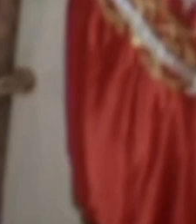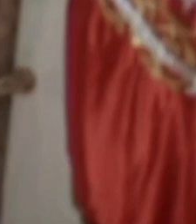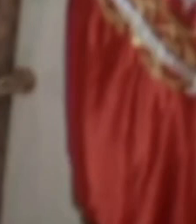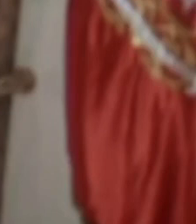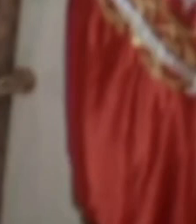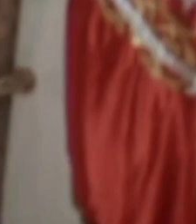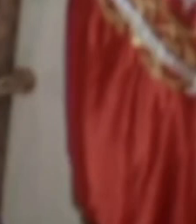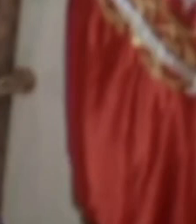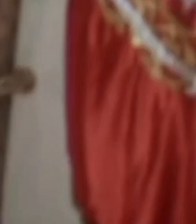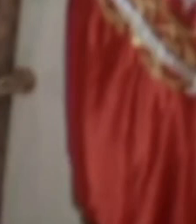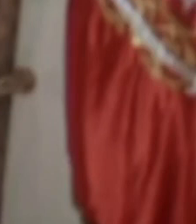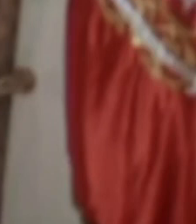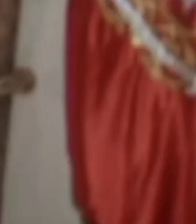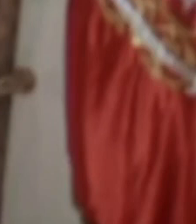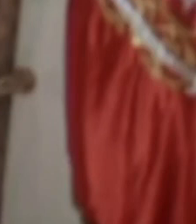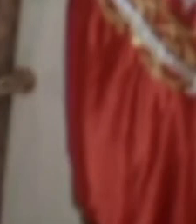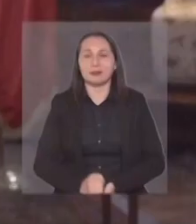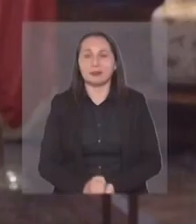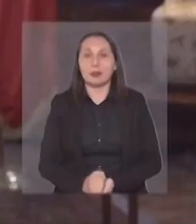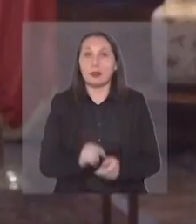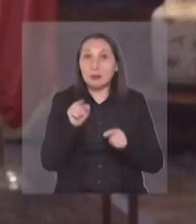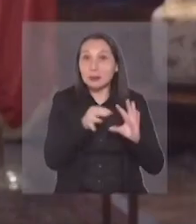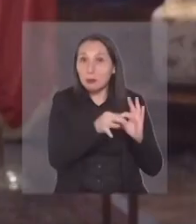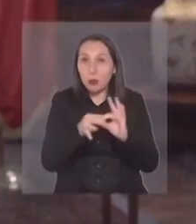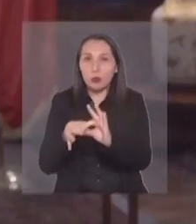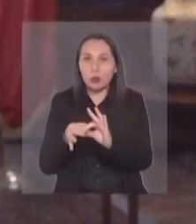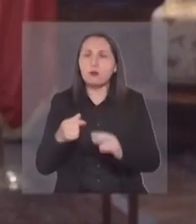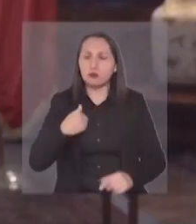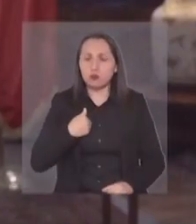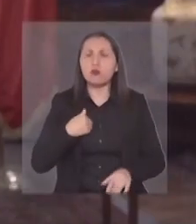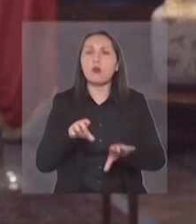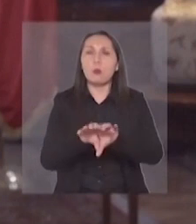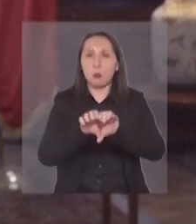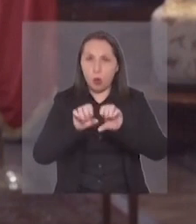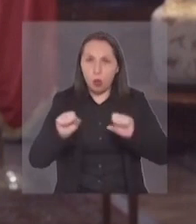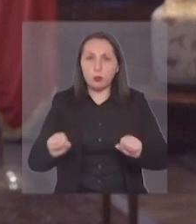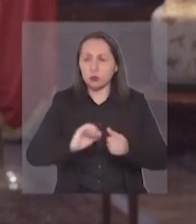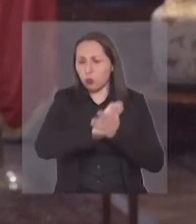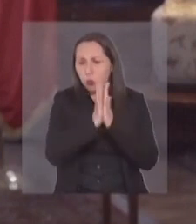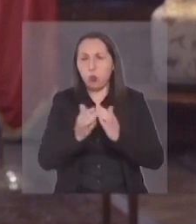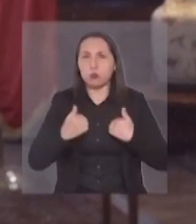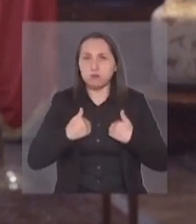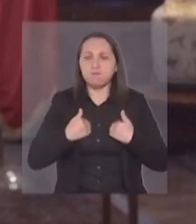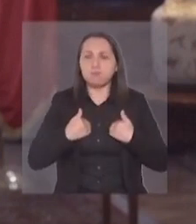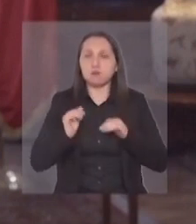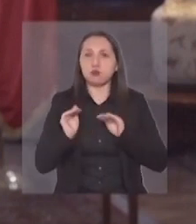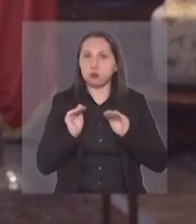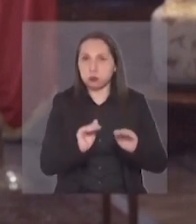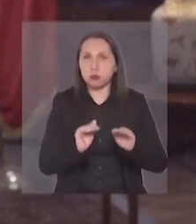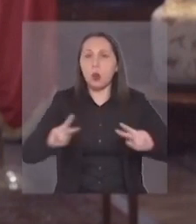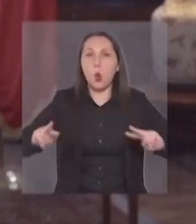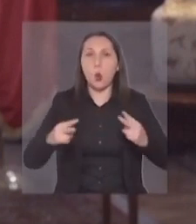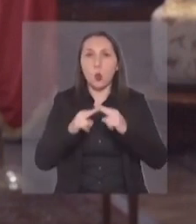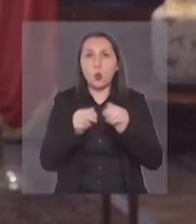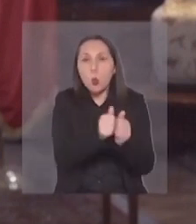شیلی قوی‌تر ظاهر شد. جهان این رو دیده و تشخیص داده که این کشور در سخت‌ترین لحظه‌های خود گفتگو و توافق